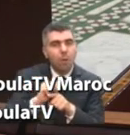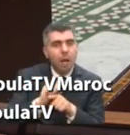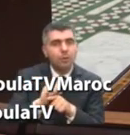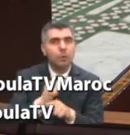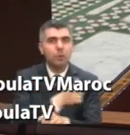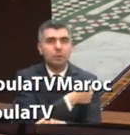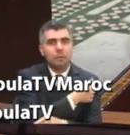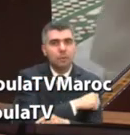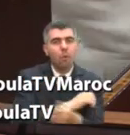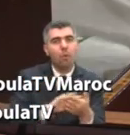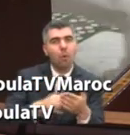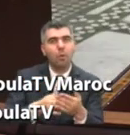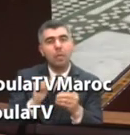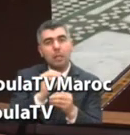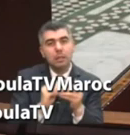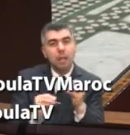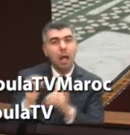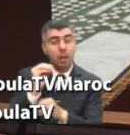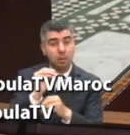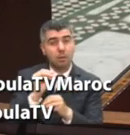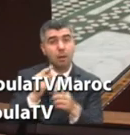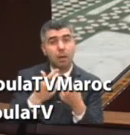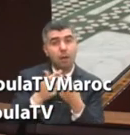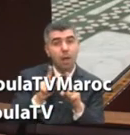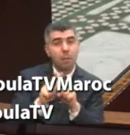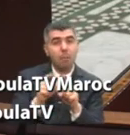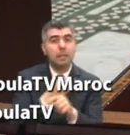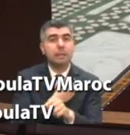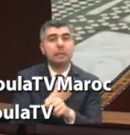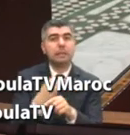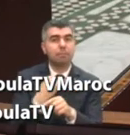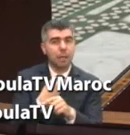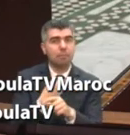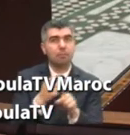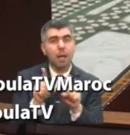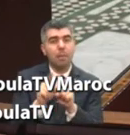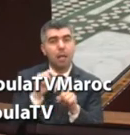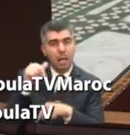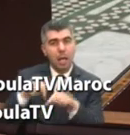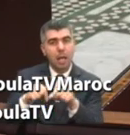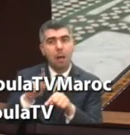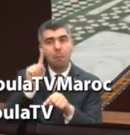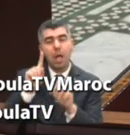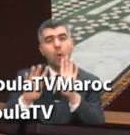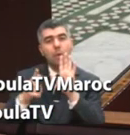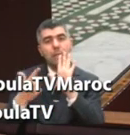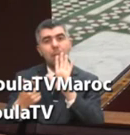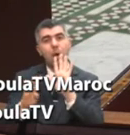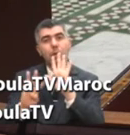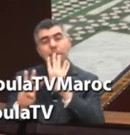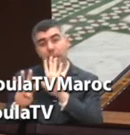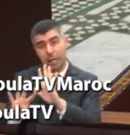التمريضيه، وكاين كذلك الرفع من العدد ديال المناصب بحال المقيمين، اللي كيمروا من 197 ديال هذو ديال